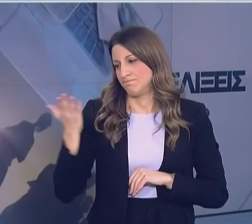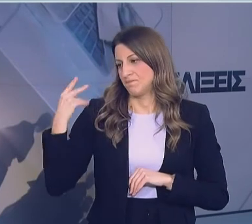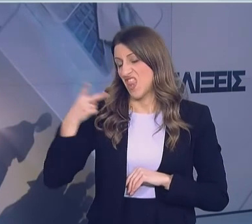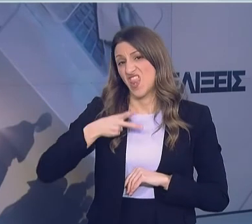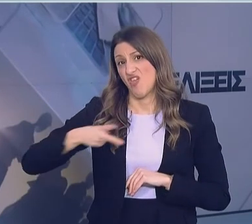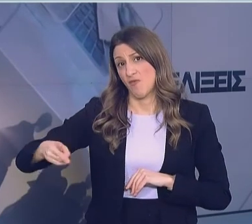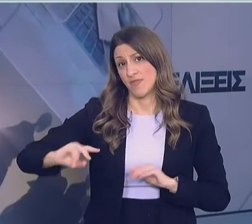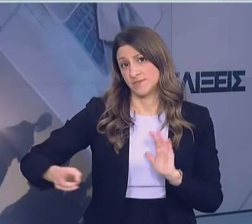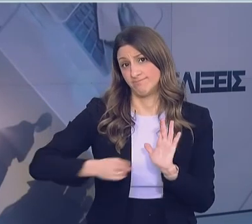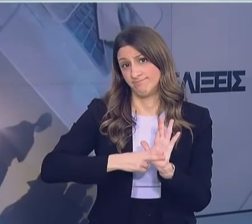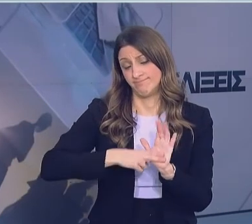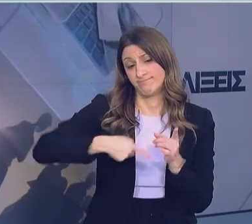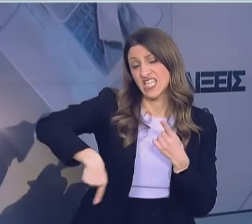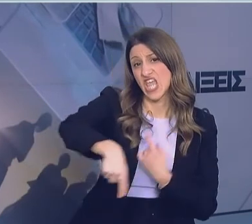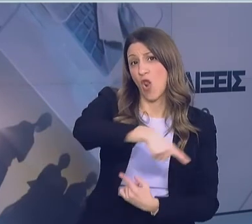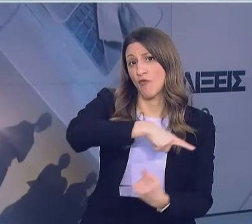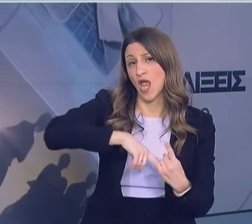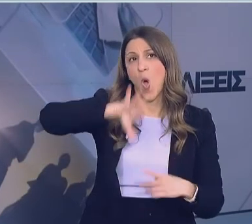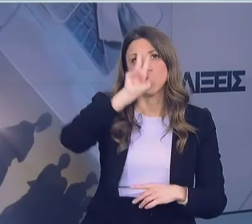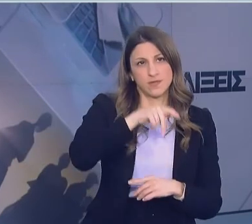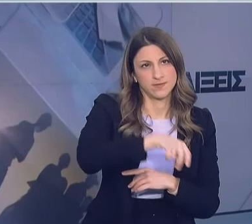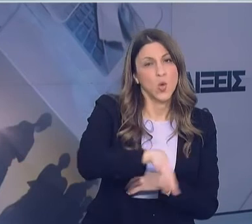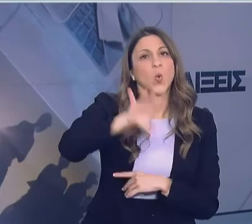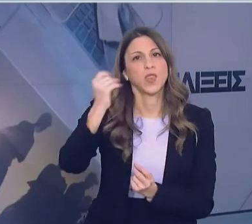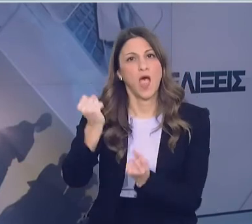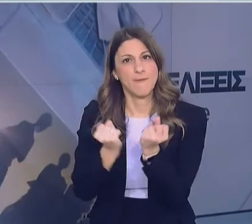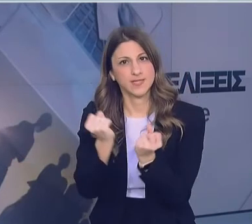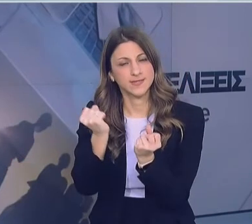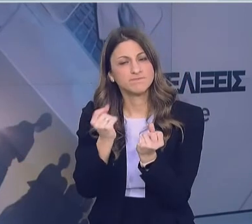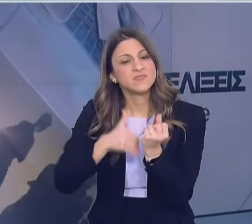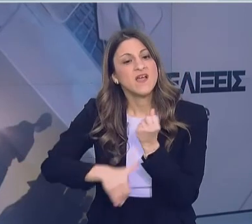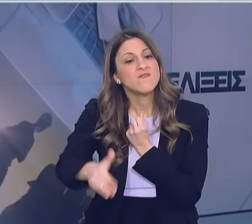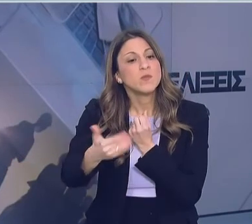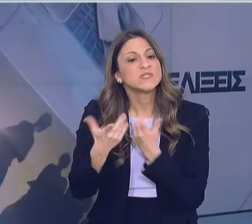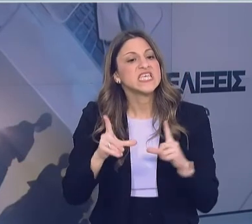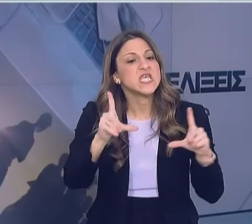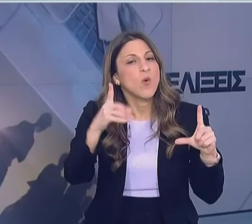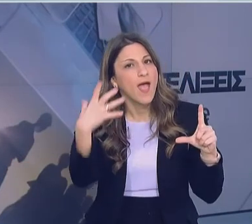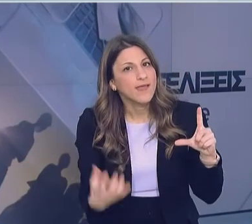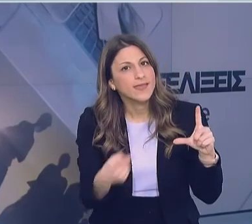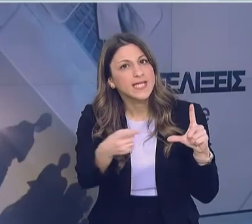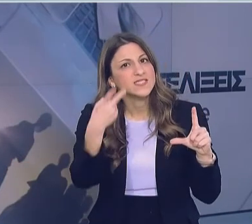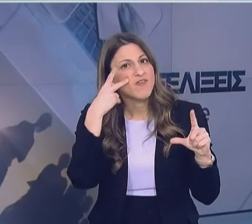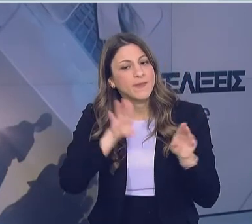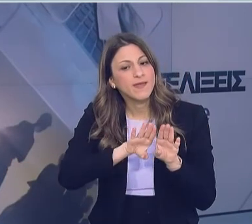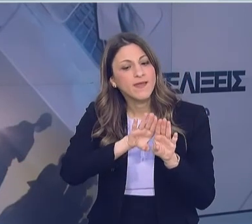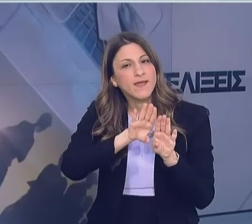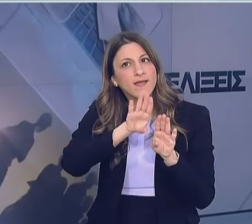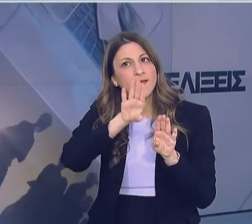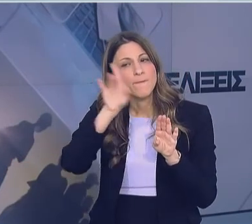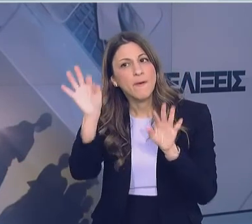απαγόρευση κυκλοφορίας. Ξέρουμε τις πρώτες επιπτώσεις σε επίπεδο διασποράς. Βλέπετε ίσως να μειώνεται η καμπύλη.